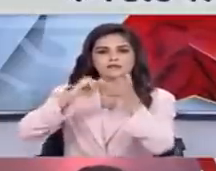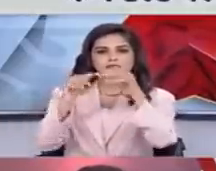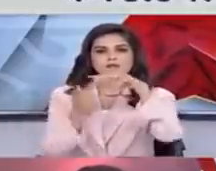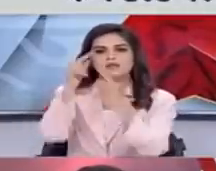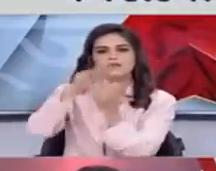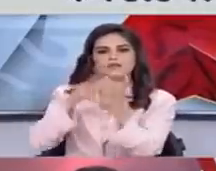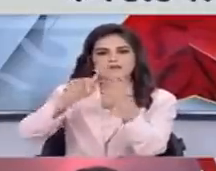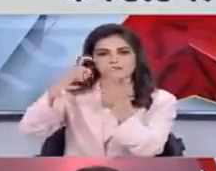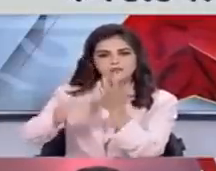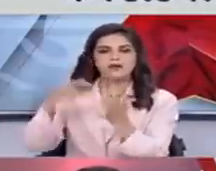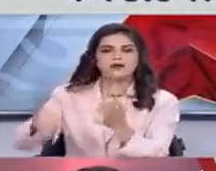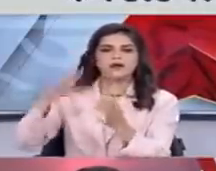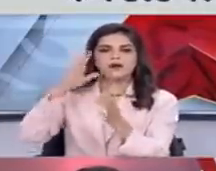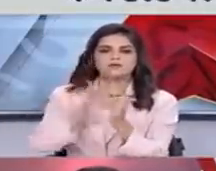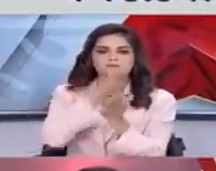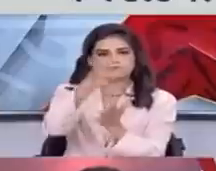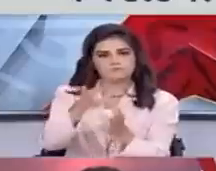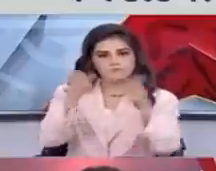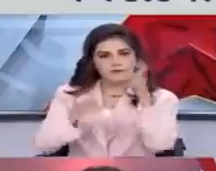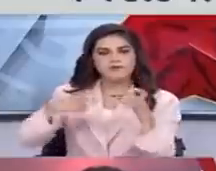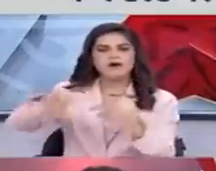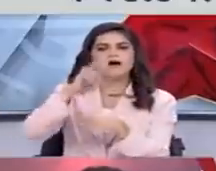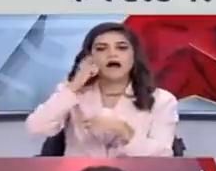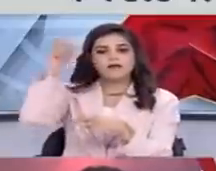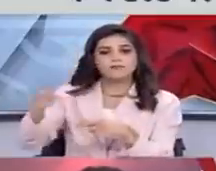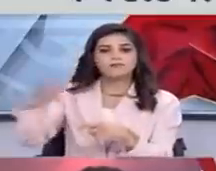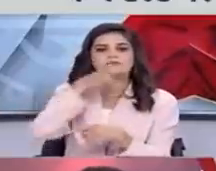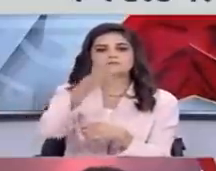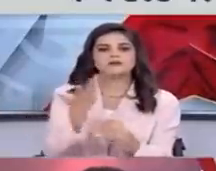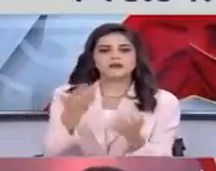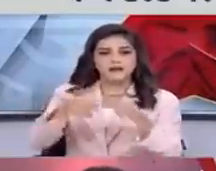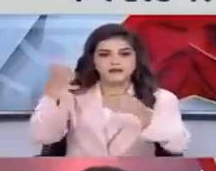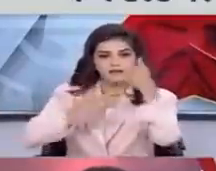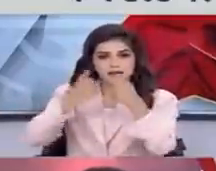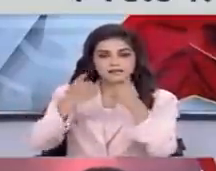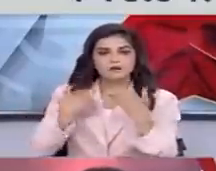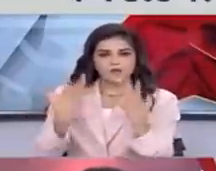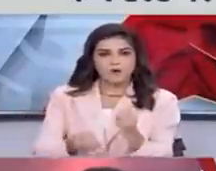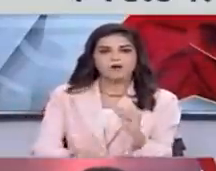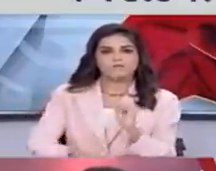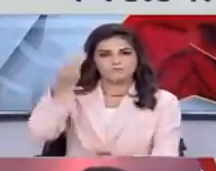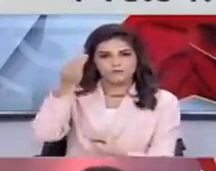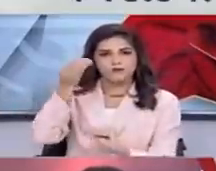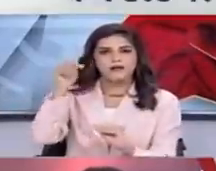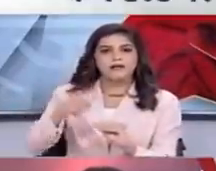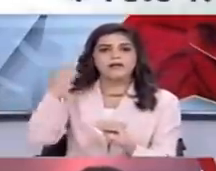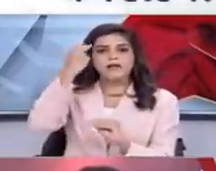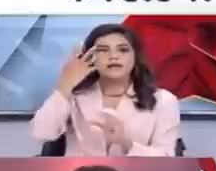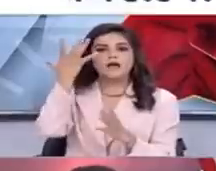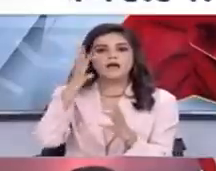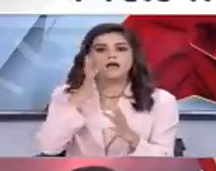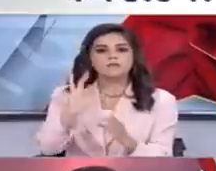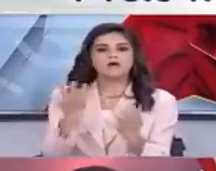जैन का बयान आया सत्येंद्र जैन ने कहा है कि टेस्टिंग बढ़ानी है तो